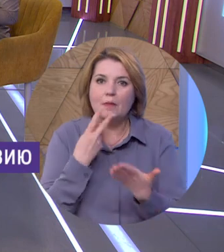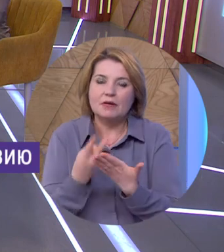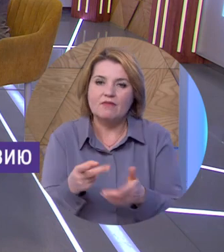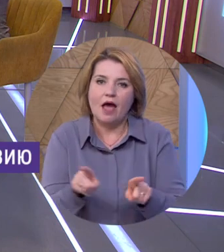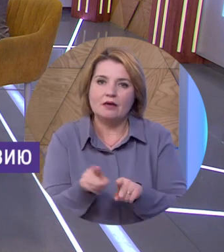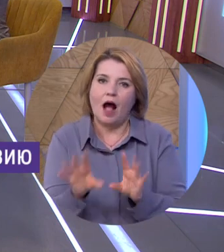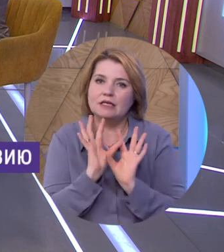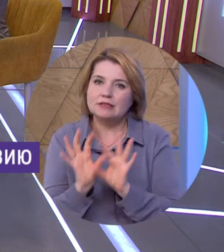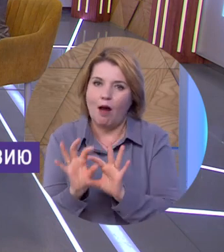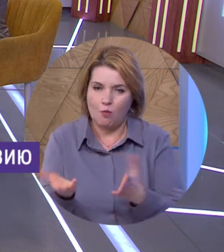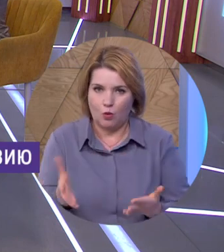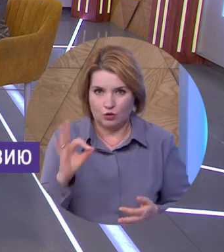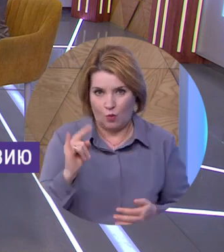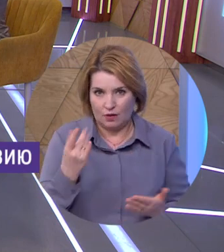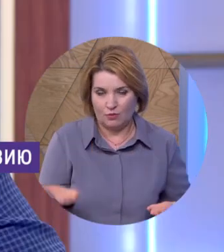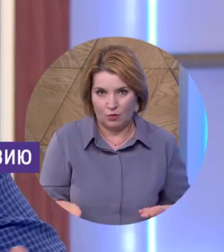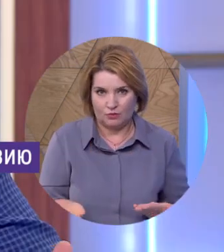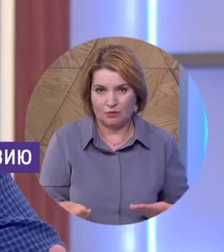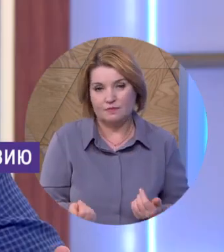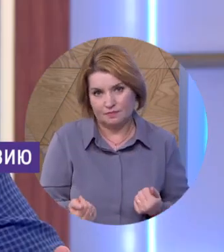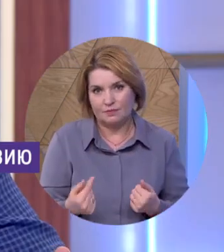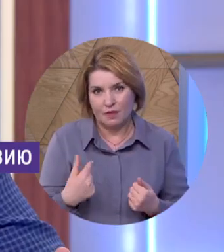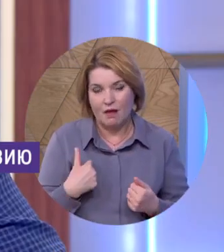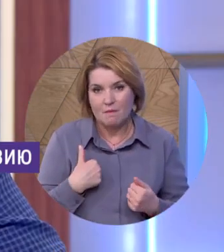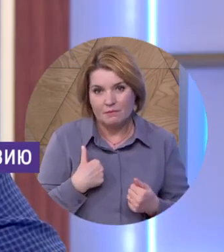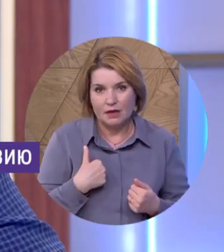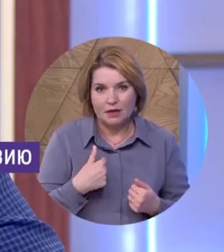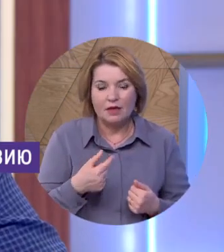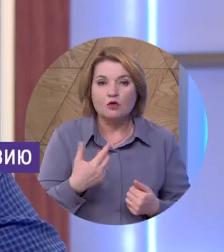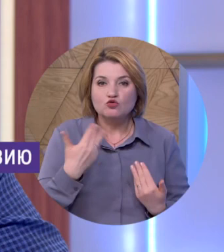мы говорим, что избежать, мы говорим о ребенке. А мы, в общем, уже взрослые люди.